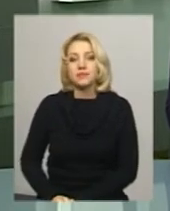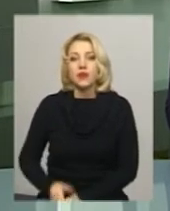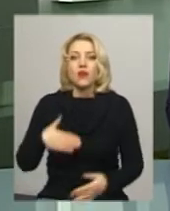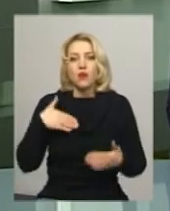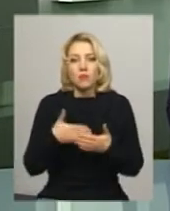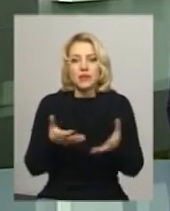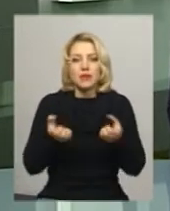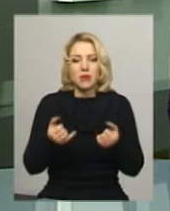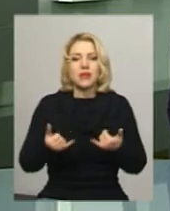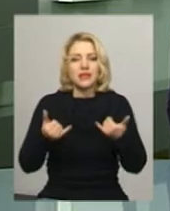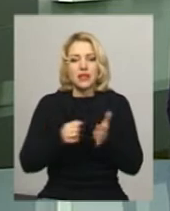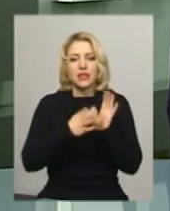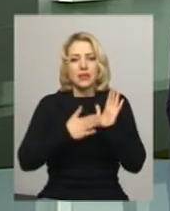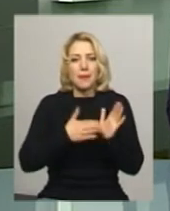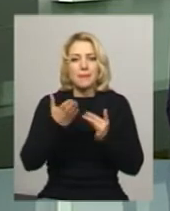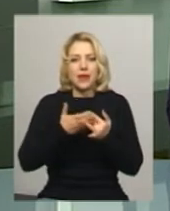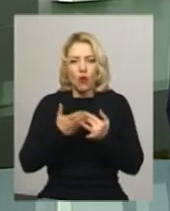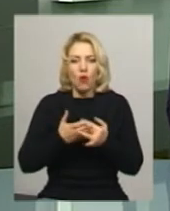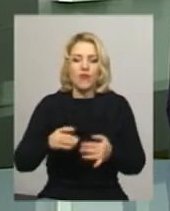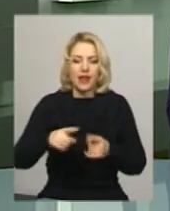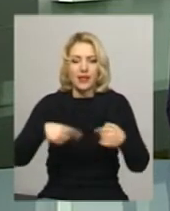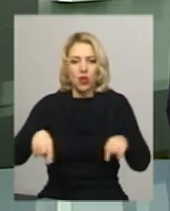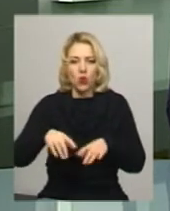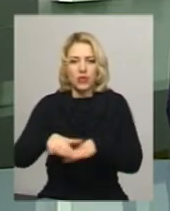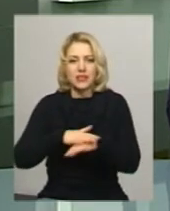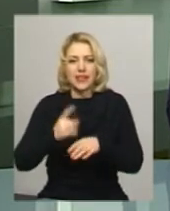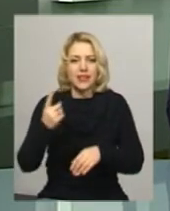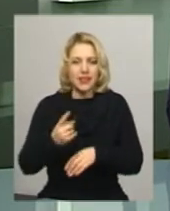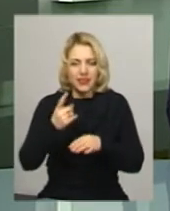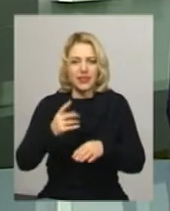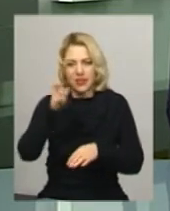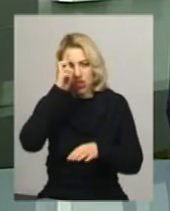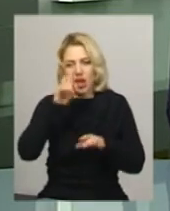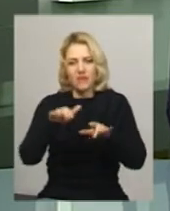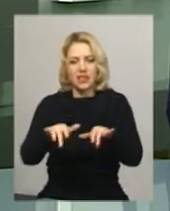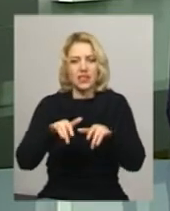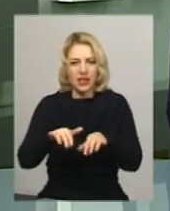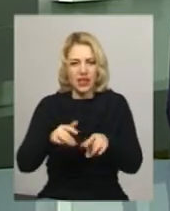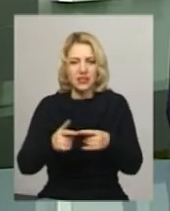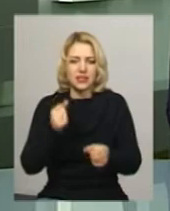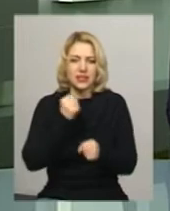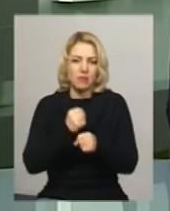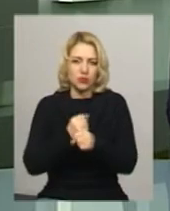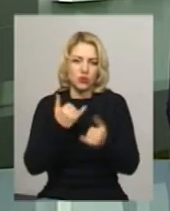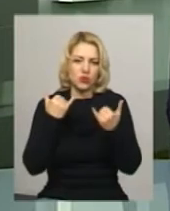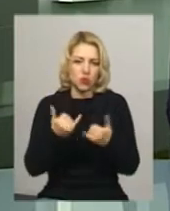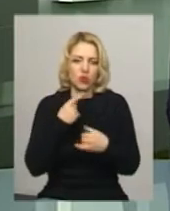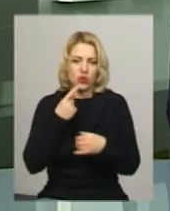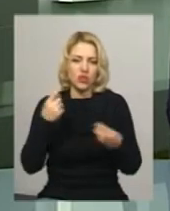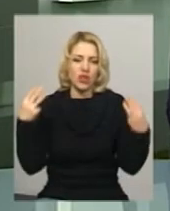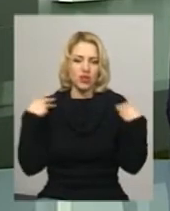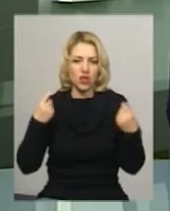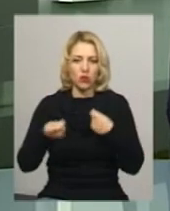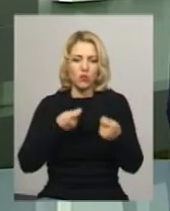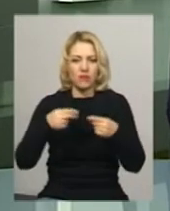Громадські приймальні для реєстрації пільгових категорій населення у єдиному державному автоматизованому реєстрі запрацювали сьогодні. Про це каже начальник